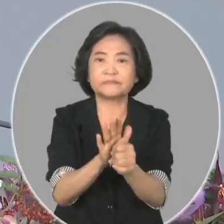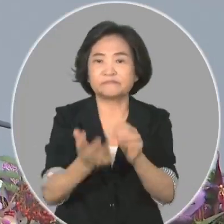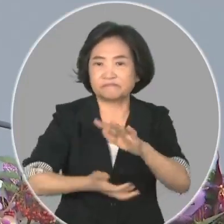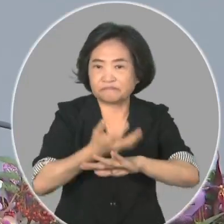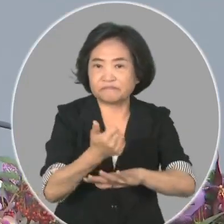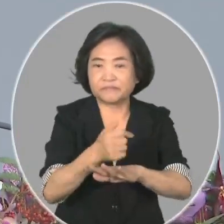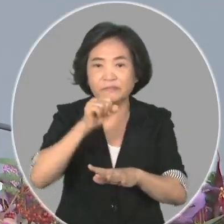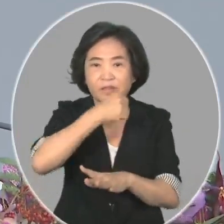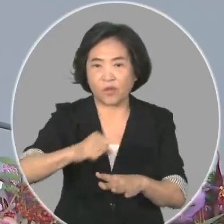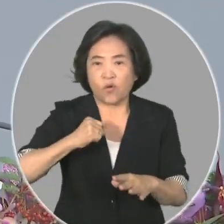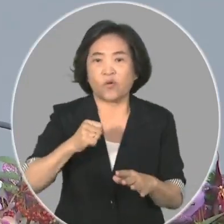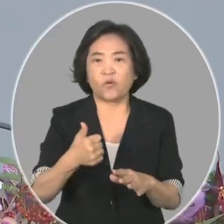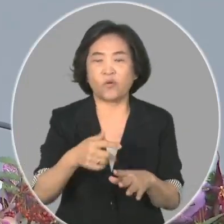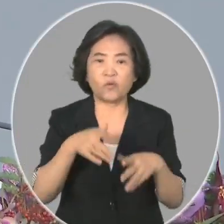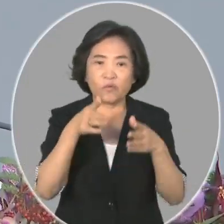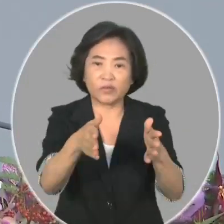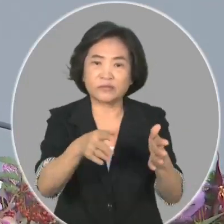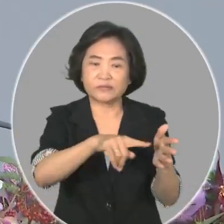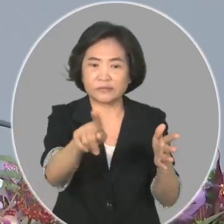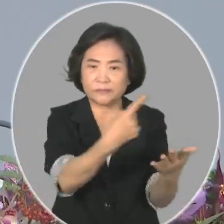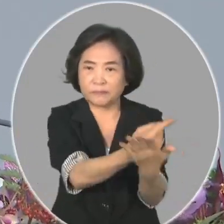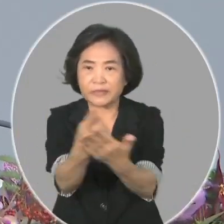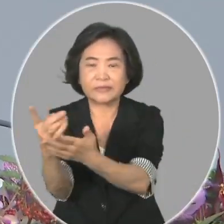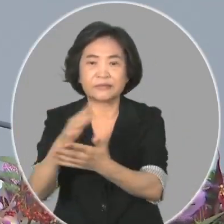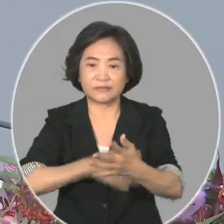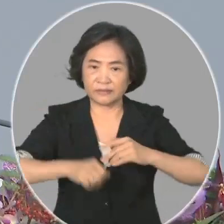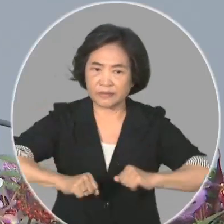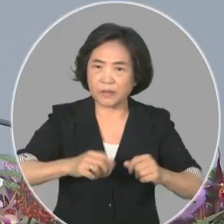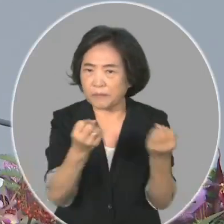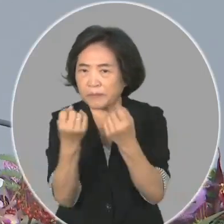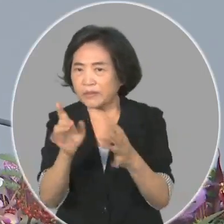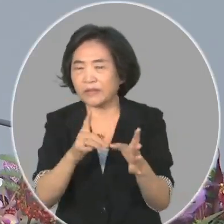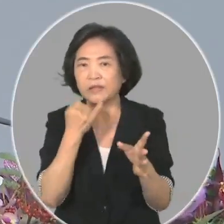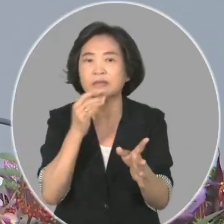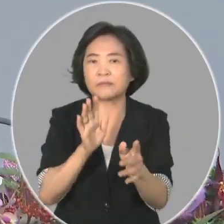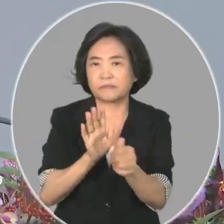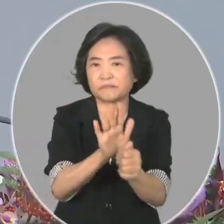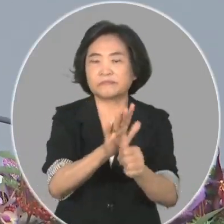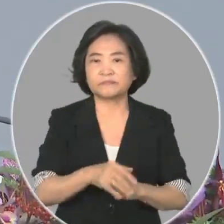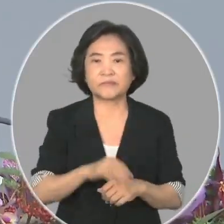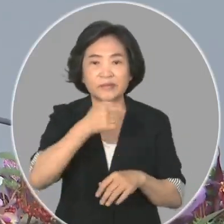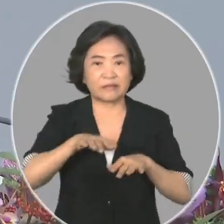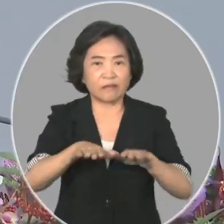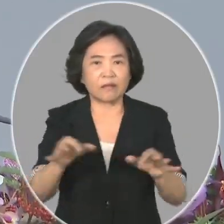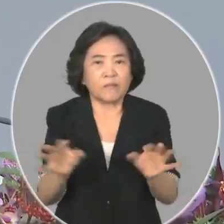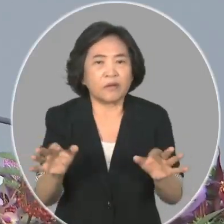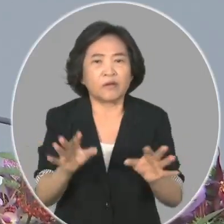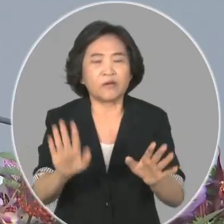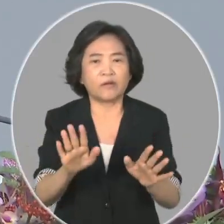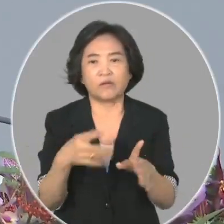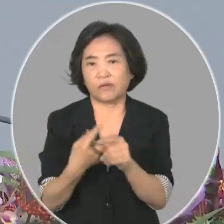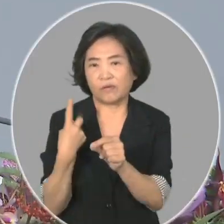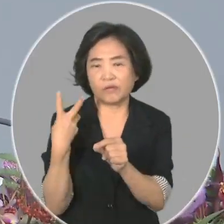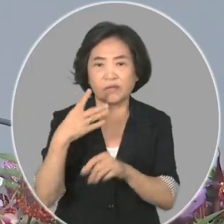湾更有力量来应应各种健康风险。台湾地震频繁，这几